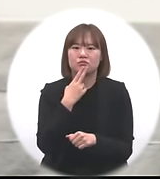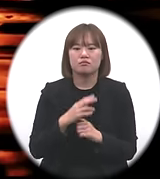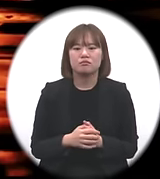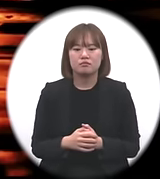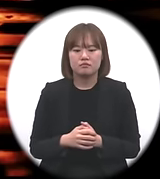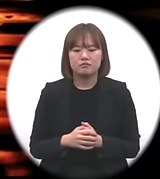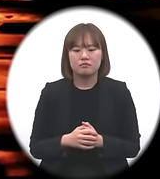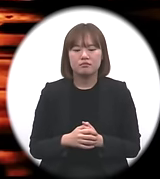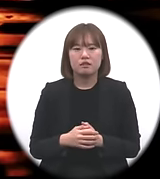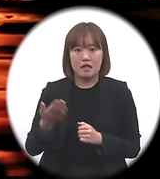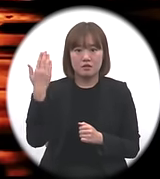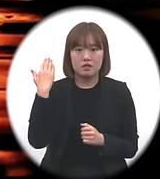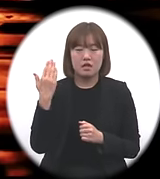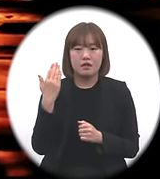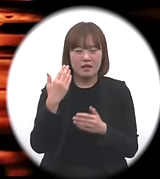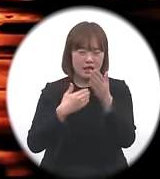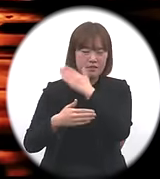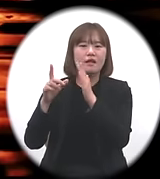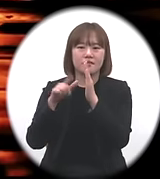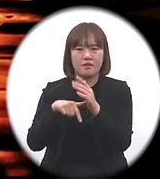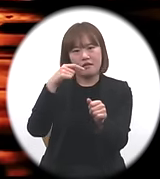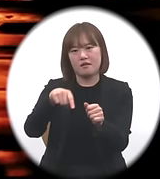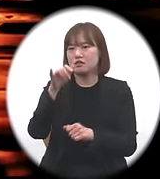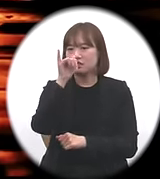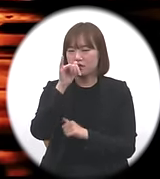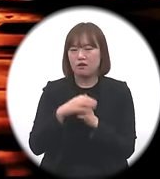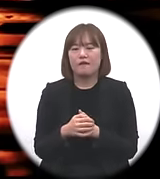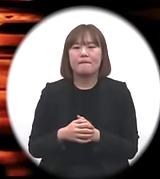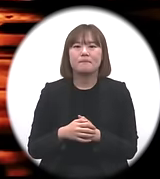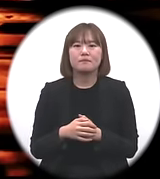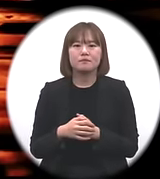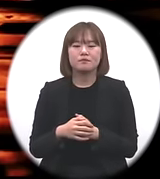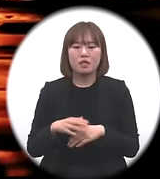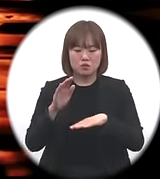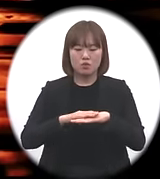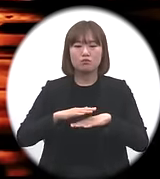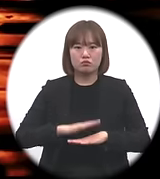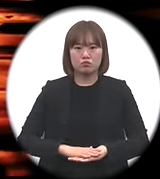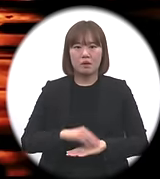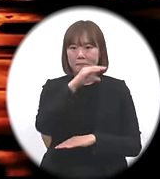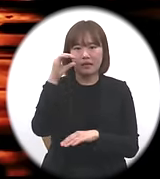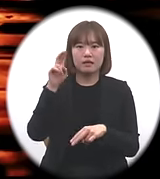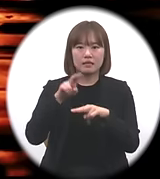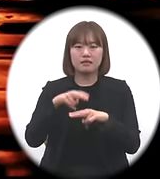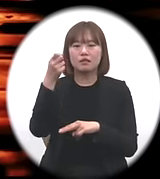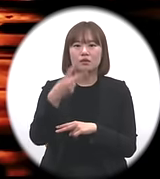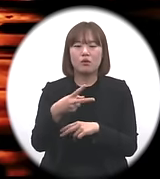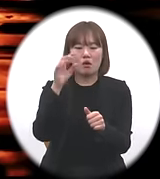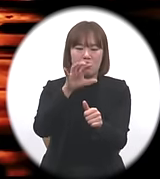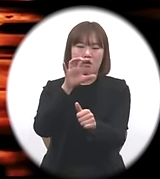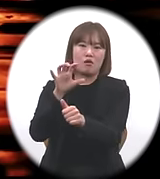계세요. 예전에는 중세 시절부터 그랬습니다. 회초리 들고 다니면서 손 무릎 위에 똑바로 앉아.